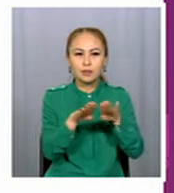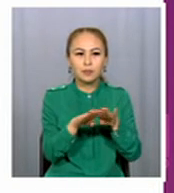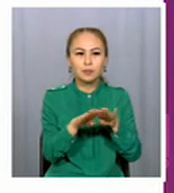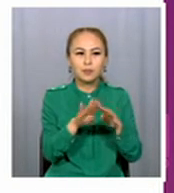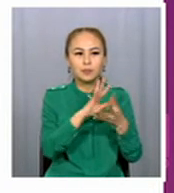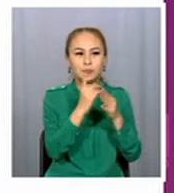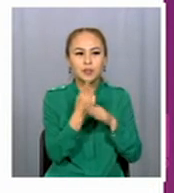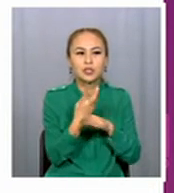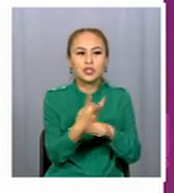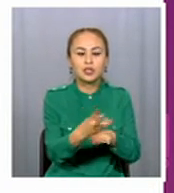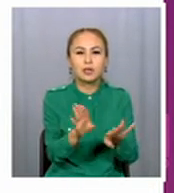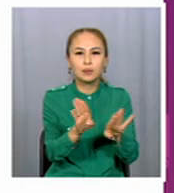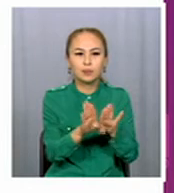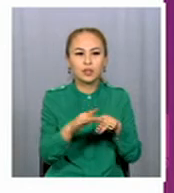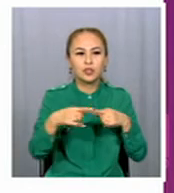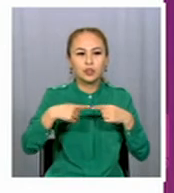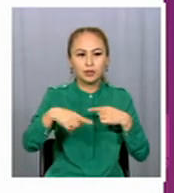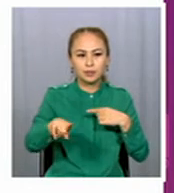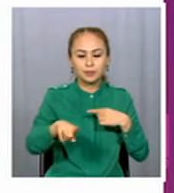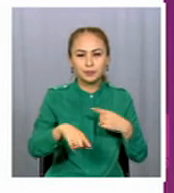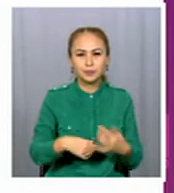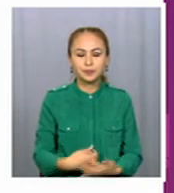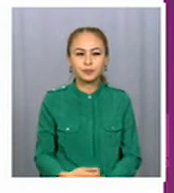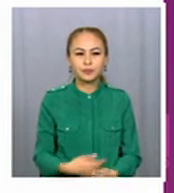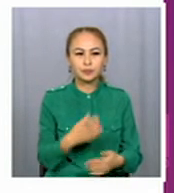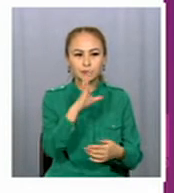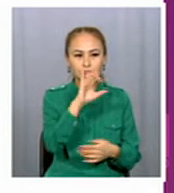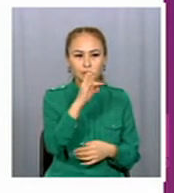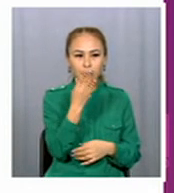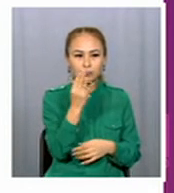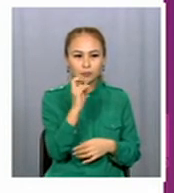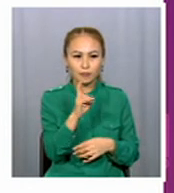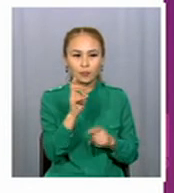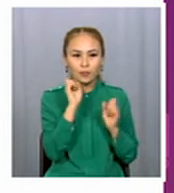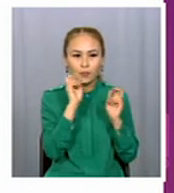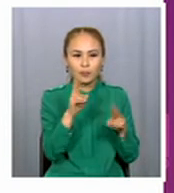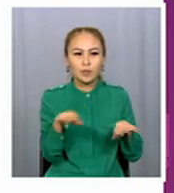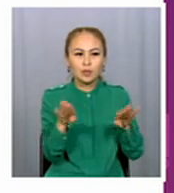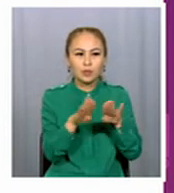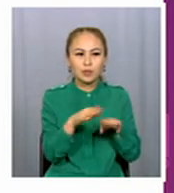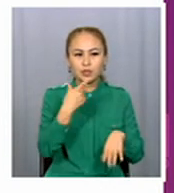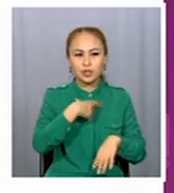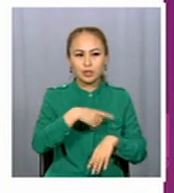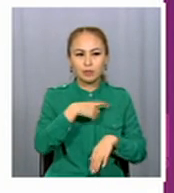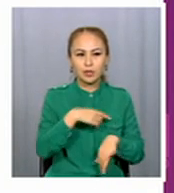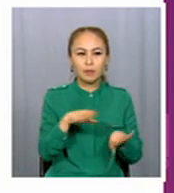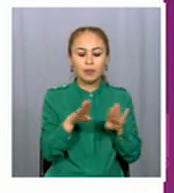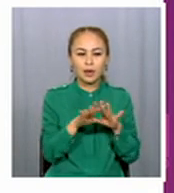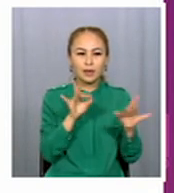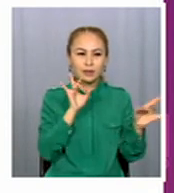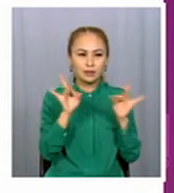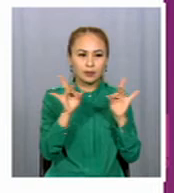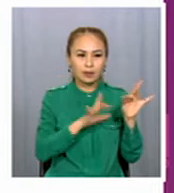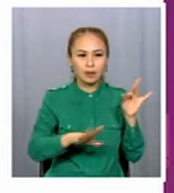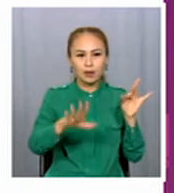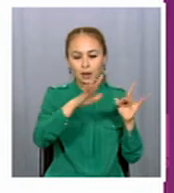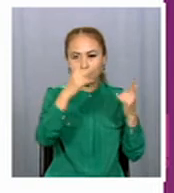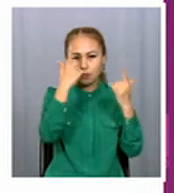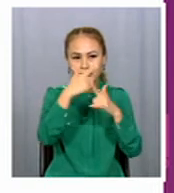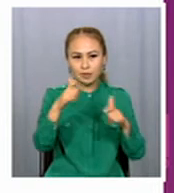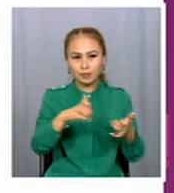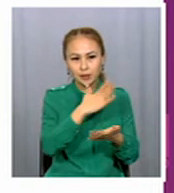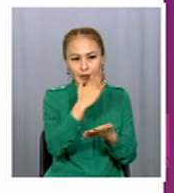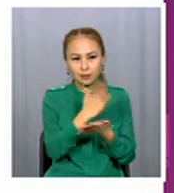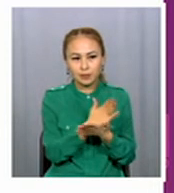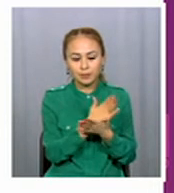ырылы бірнеше шақырымға жетеді. Сарышына қауіп сезсе, өзінің шиқылымен маңайындағыларға